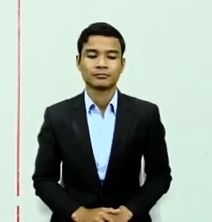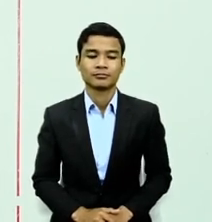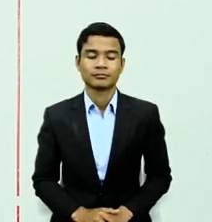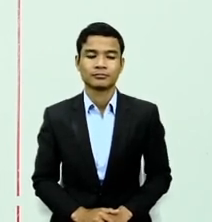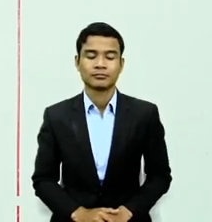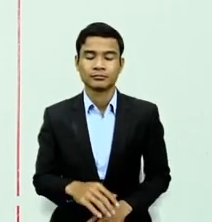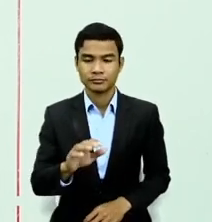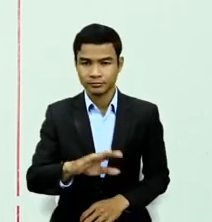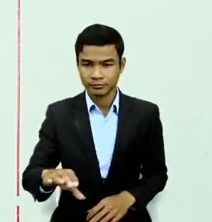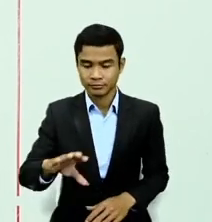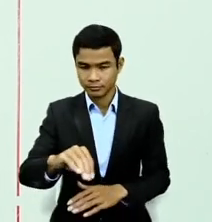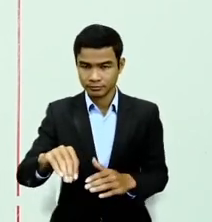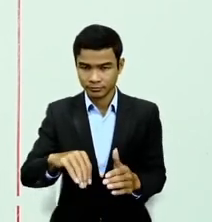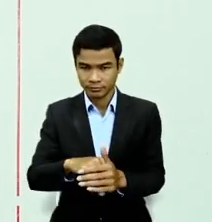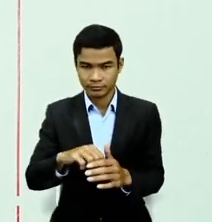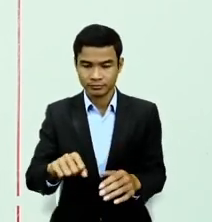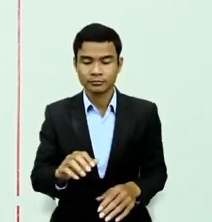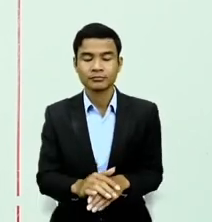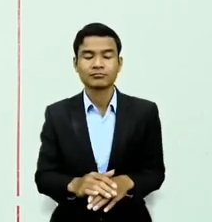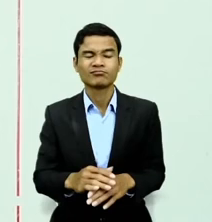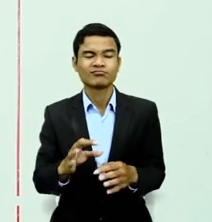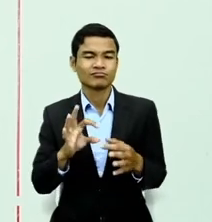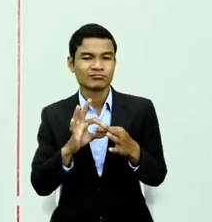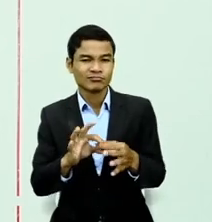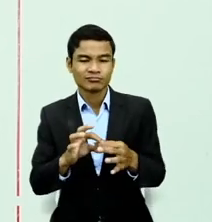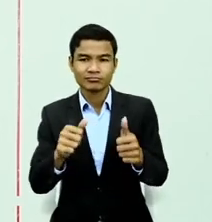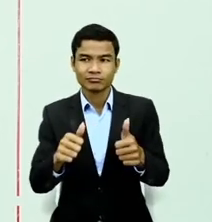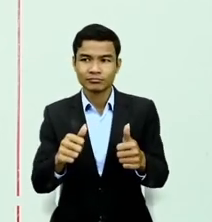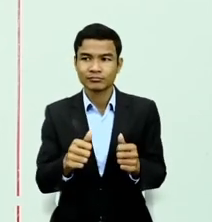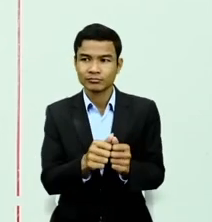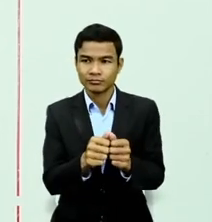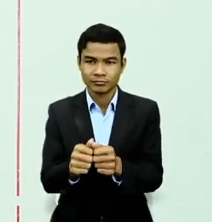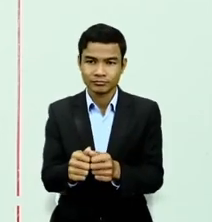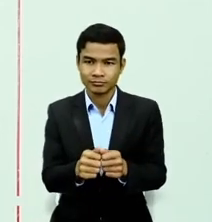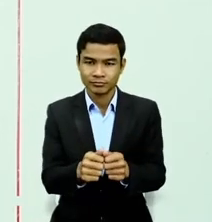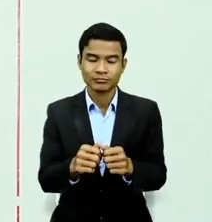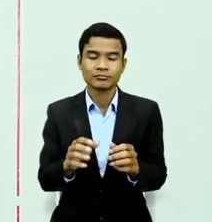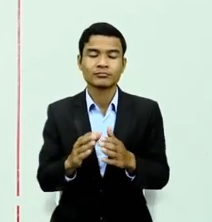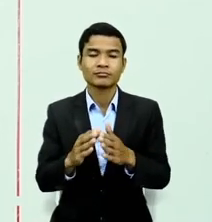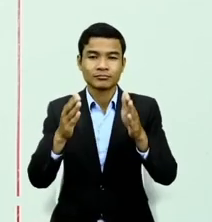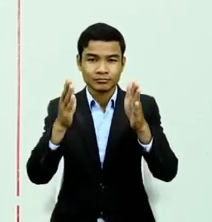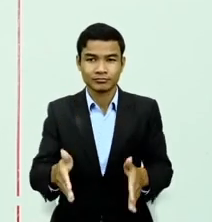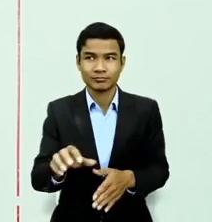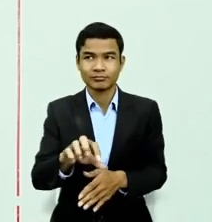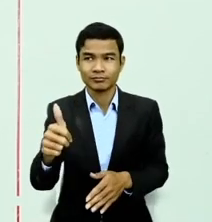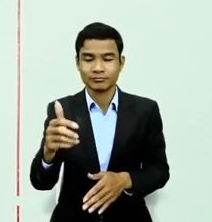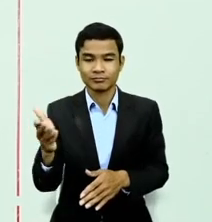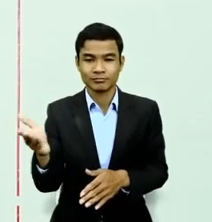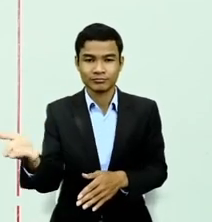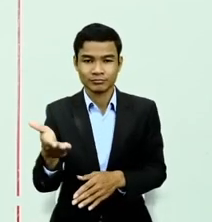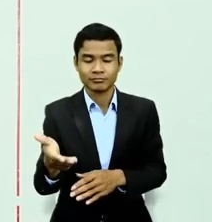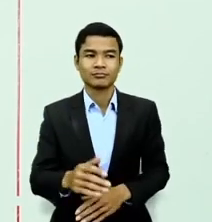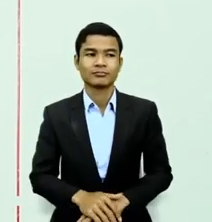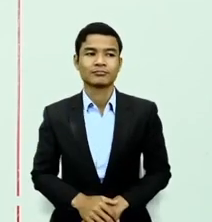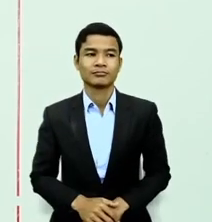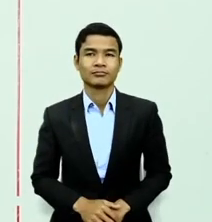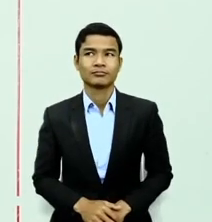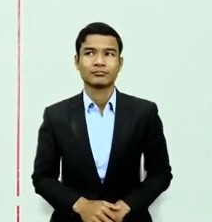Hai con con tặng ở khnía chà nâng miến tâm nẹ tâm nâng lõ chìm muối nâng nẹ đợt tầy nè con nó